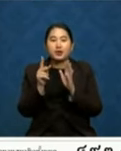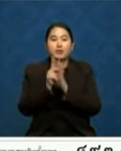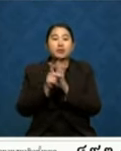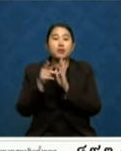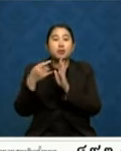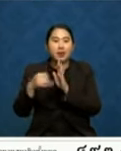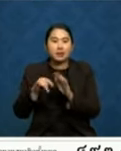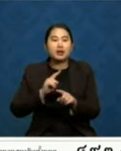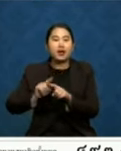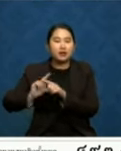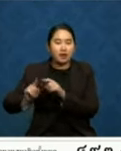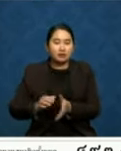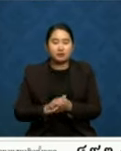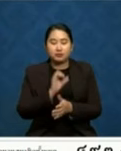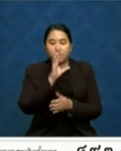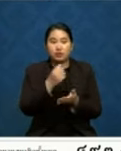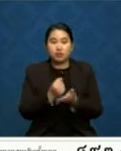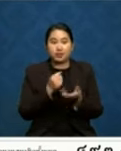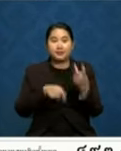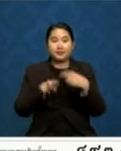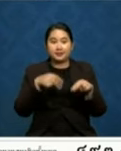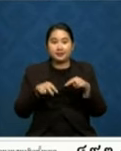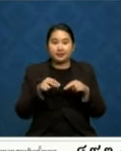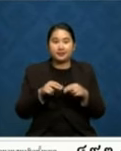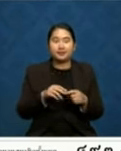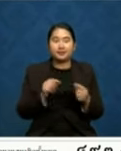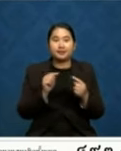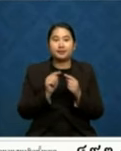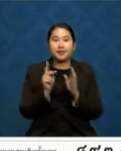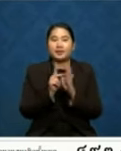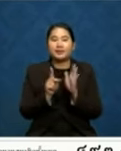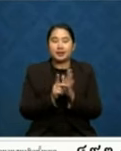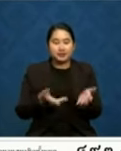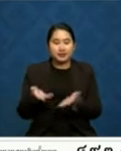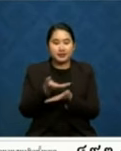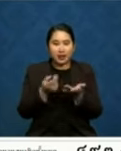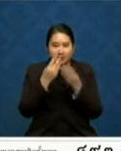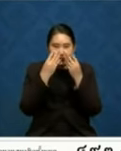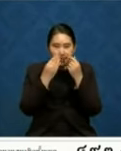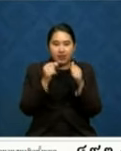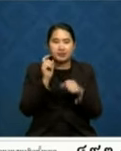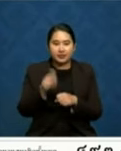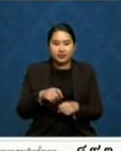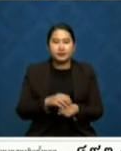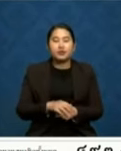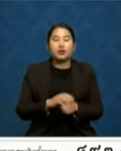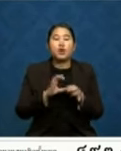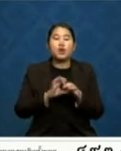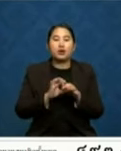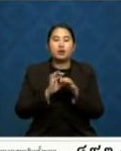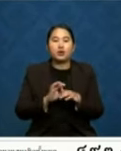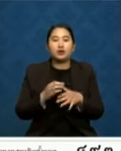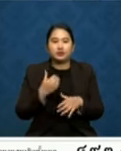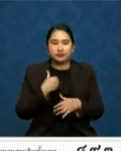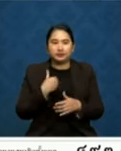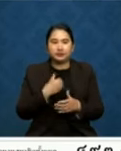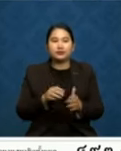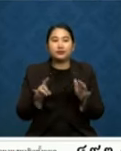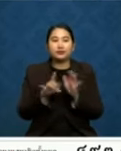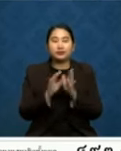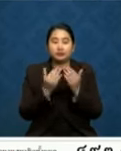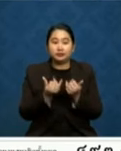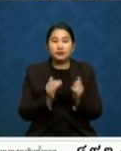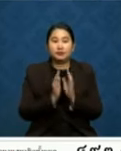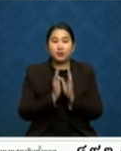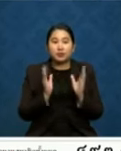ฐบาลฮะให้ช่วยกันดูแลด้วยนะครับอย่าเพิ่งให้กฎหมายตรงนี้เนี่ยพิจารณาให้รอบคอบนะครับอันนี้ก็เป็นข้อห่วงใหญ่นะครับสุดท้ายนี้ก็ต้องขอขอบพระ